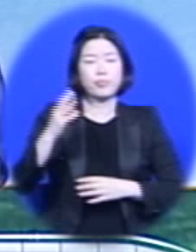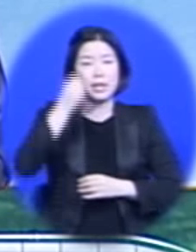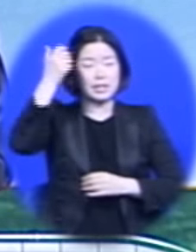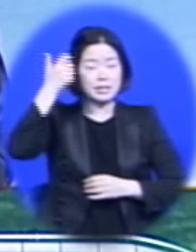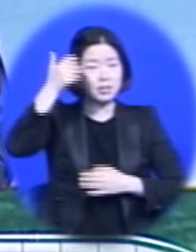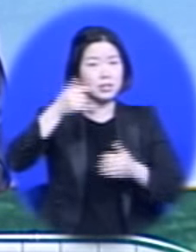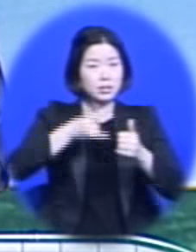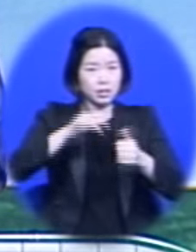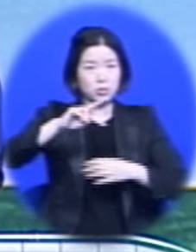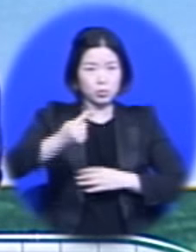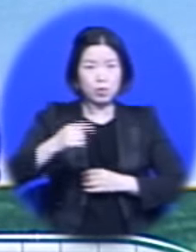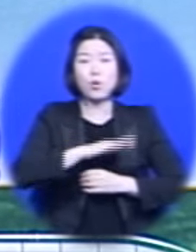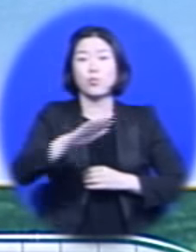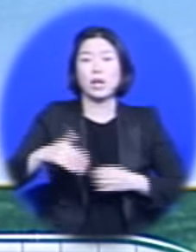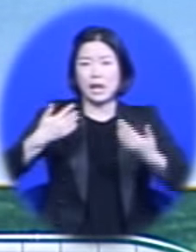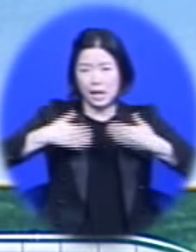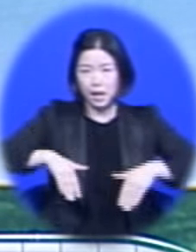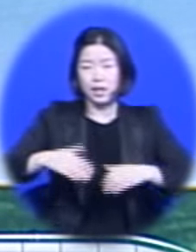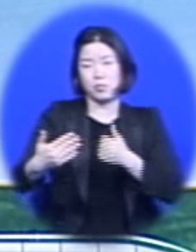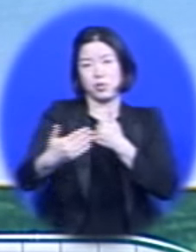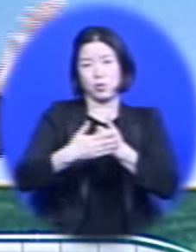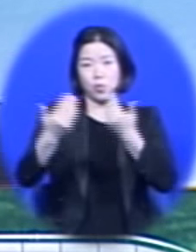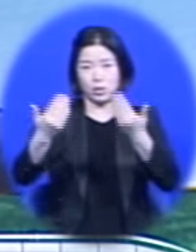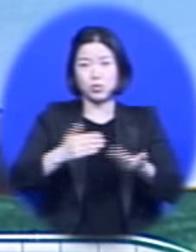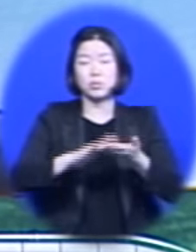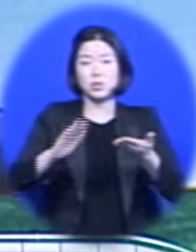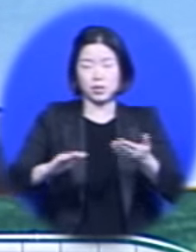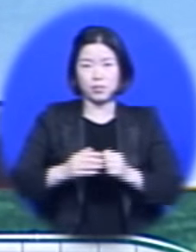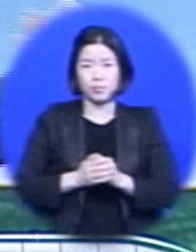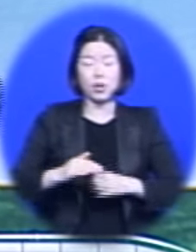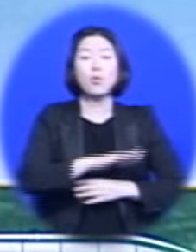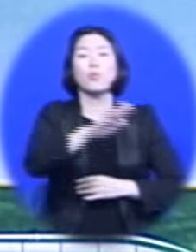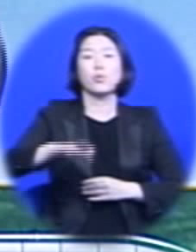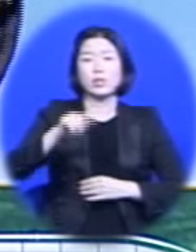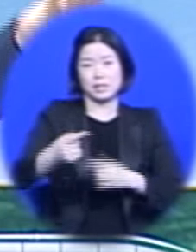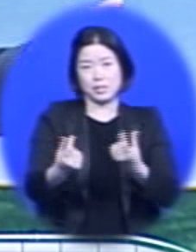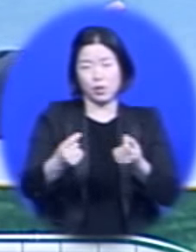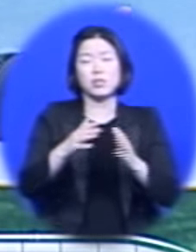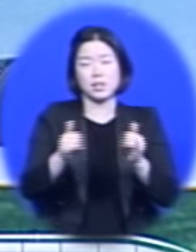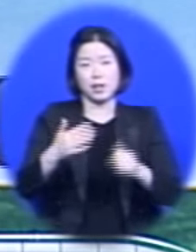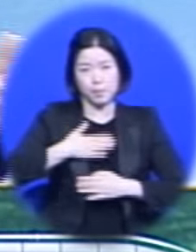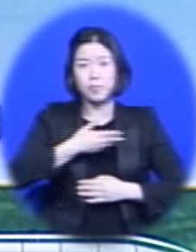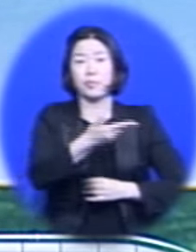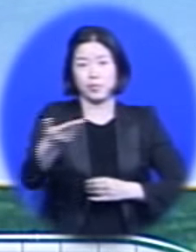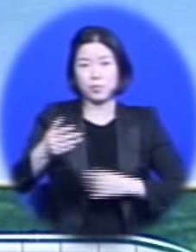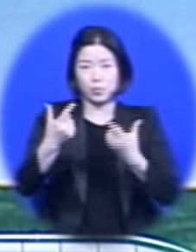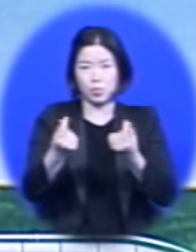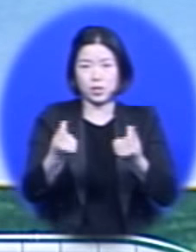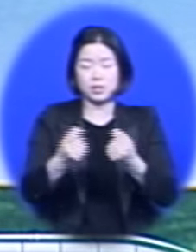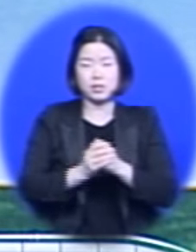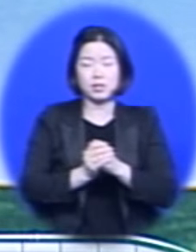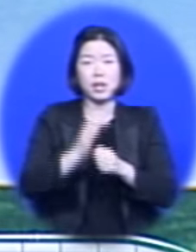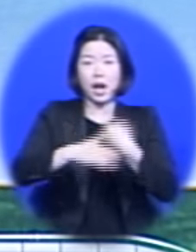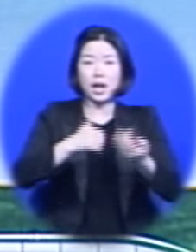우리의 약함을 도와주십니다. 우리가 그런 사람입니다. 저도 그렇고 여러분도 그렇고 하나님이